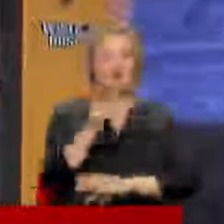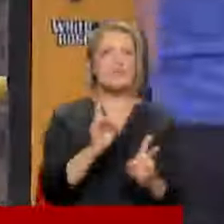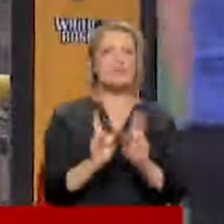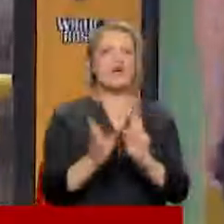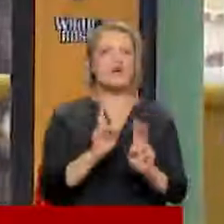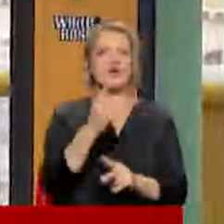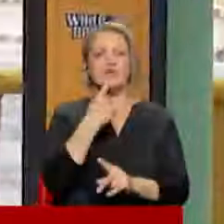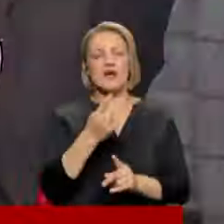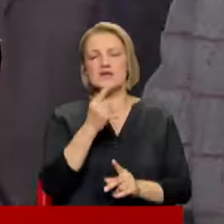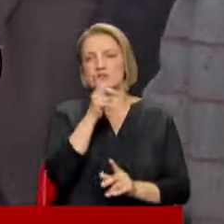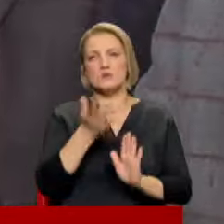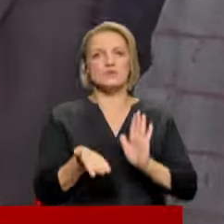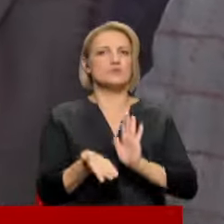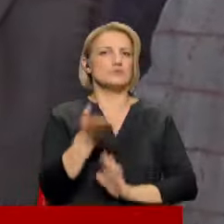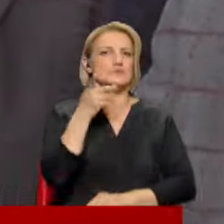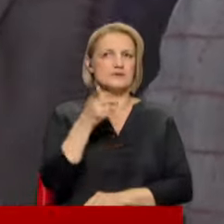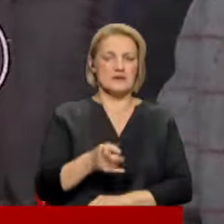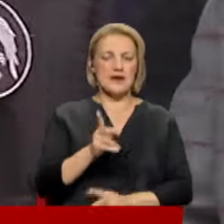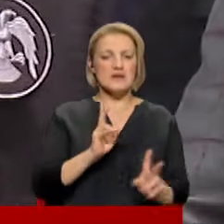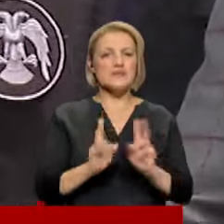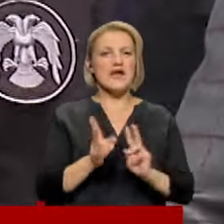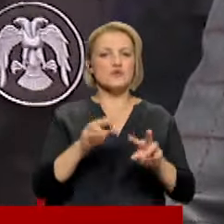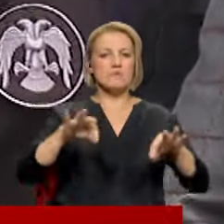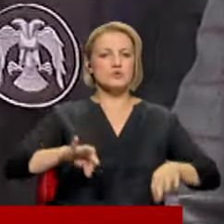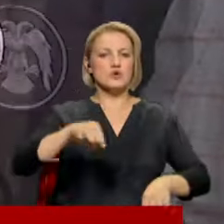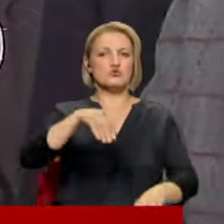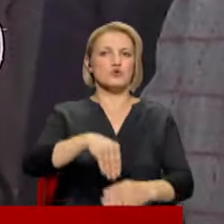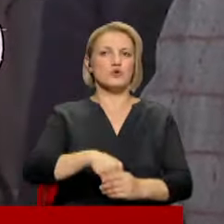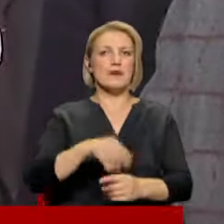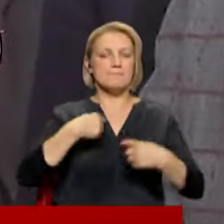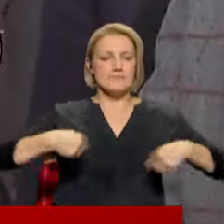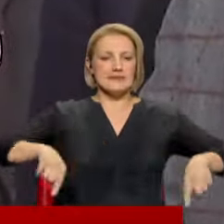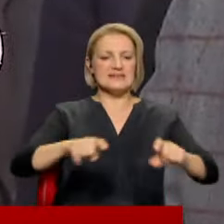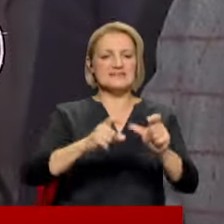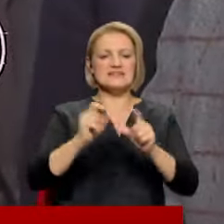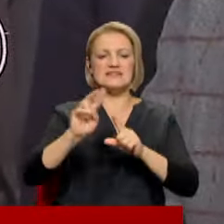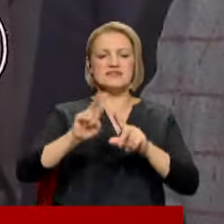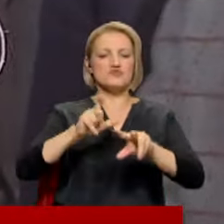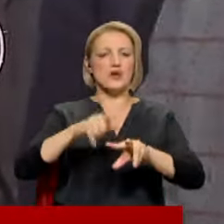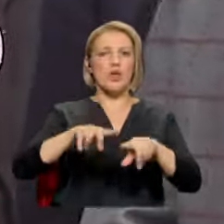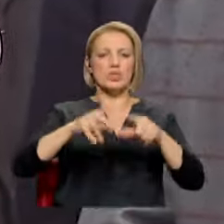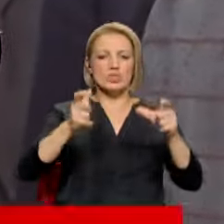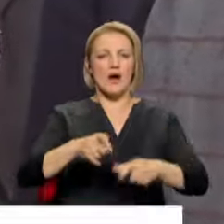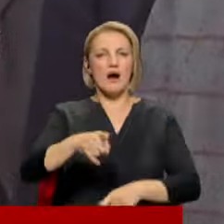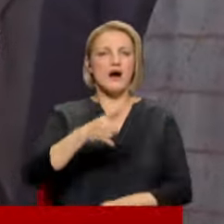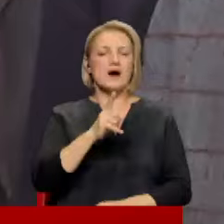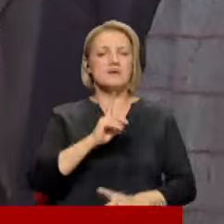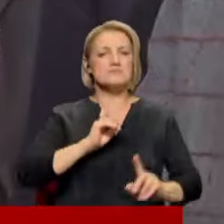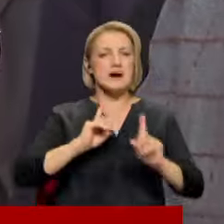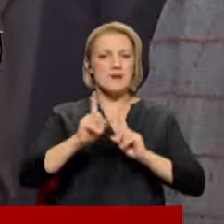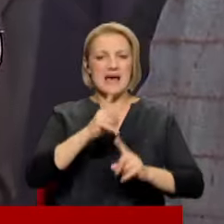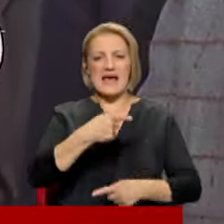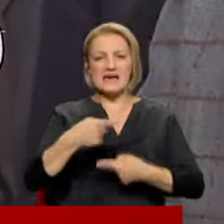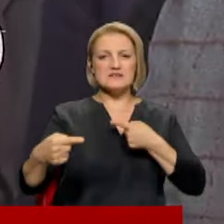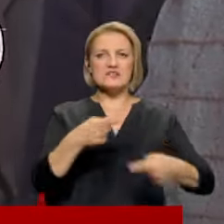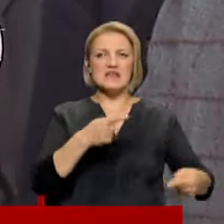tiyatrosu diye ses yükseltti. Kumpas tiyatrosu bugün sonlandı. Biz Sincan'daki bu yargılamaya eksik iddianameyle